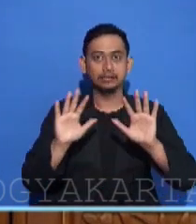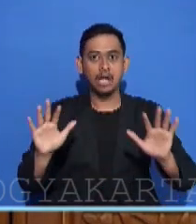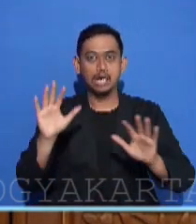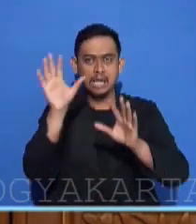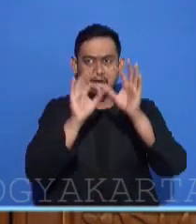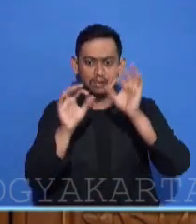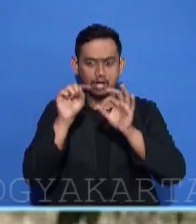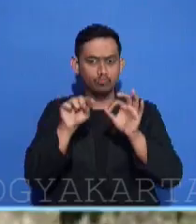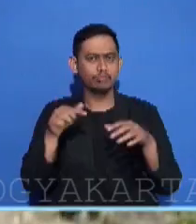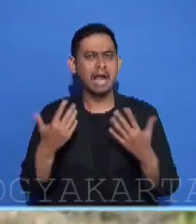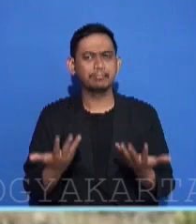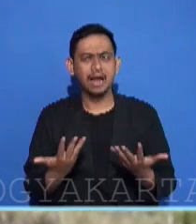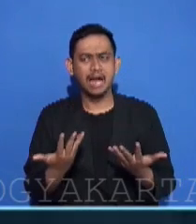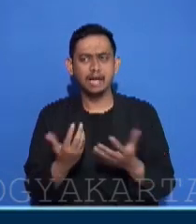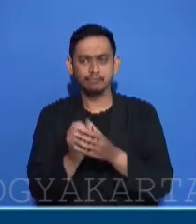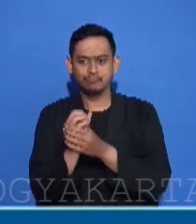New Crystal.